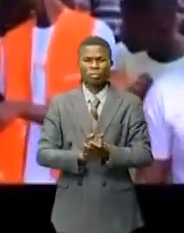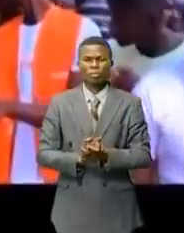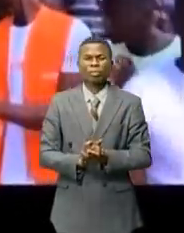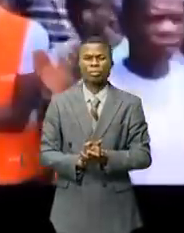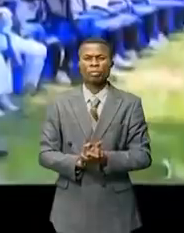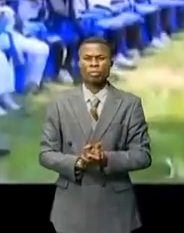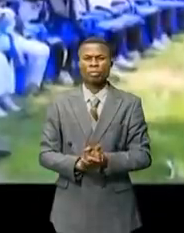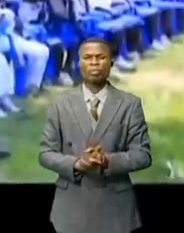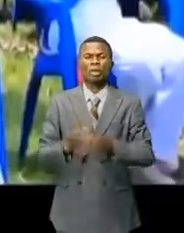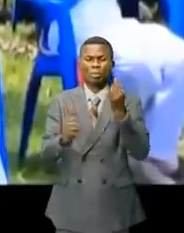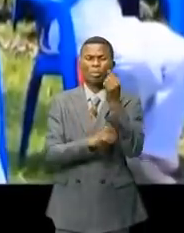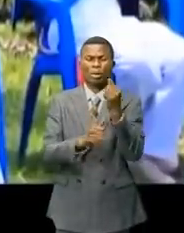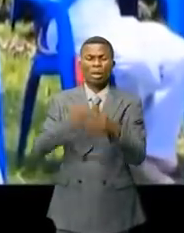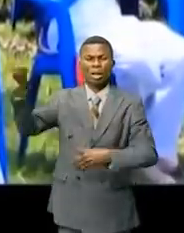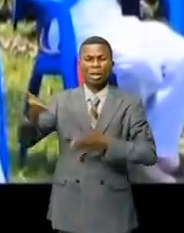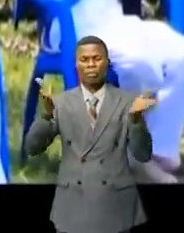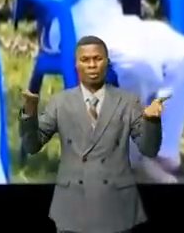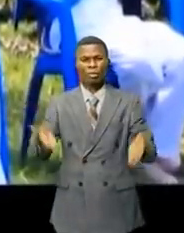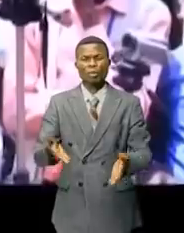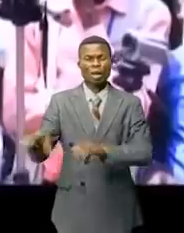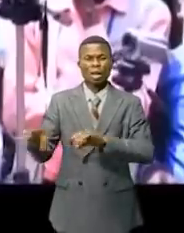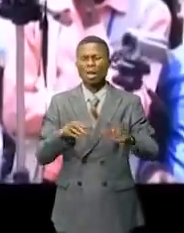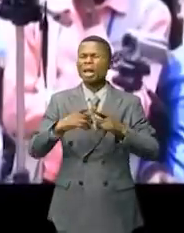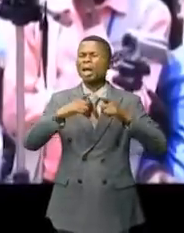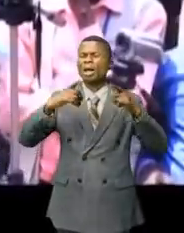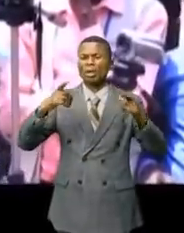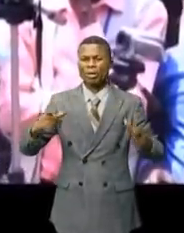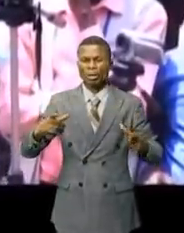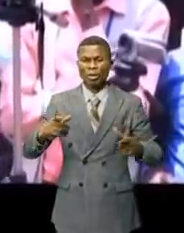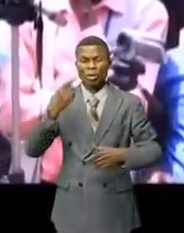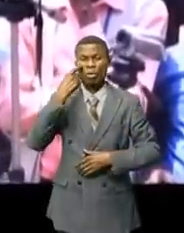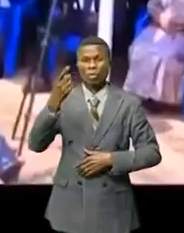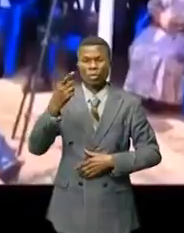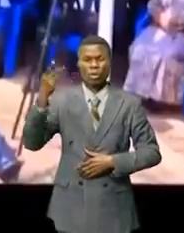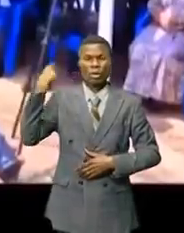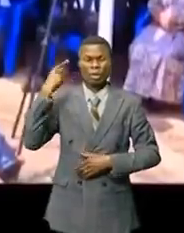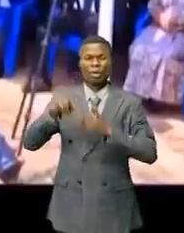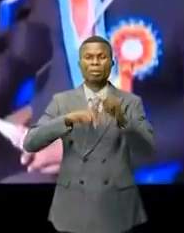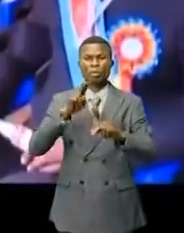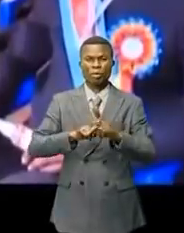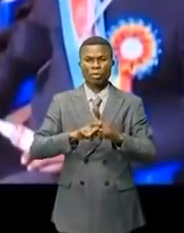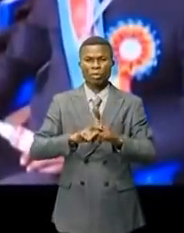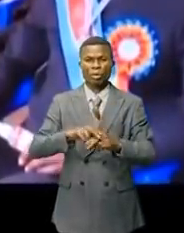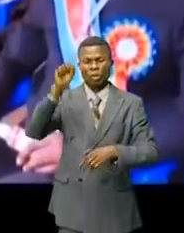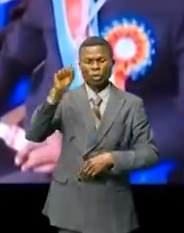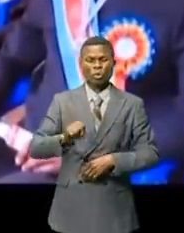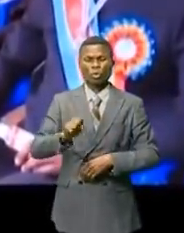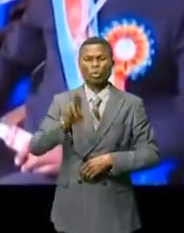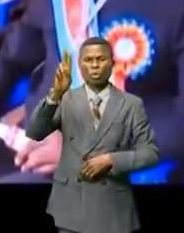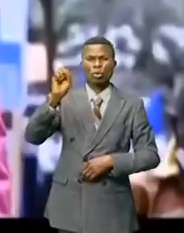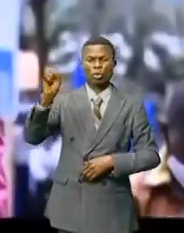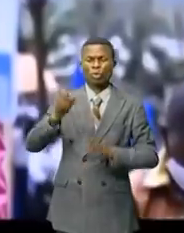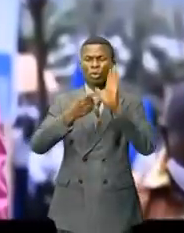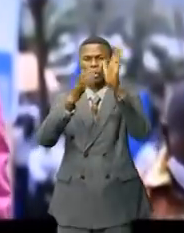parmi les invités qui enrichissait de leur présence cette cérémonie grandiose il ya eu des honorables députés nationaux élus du sud ubangi la représentante